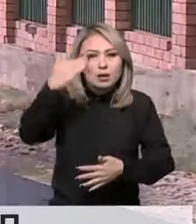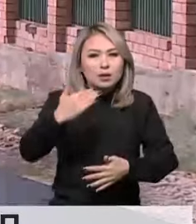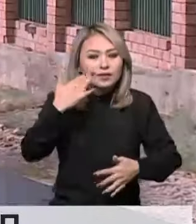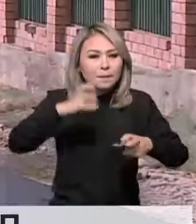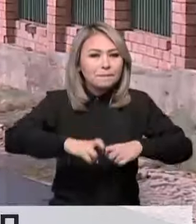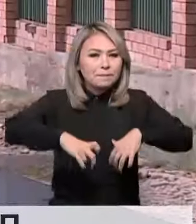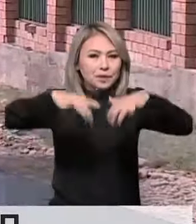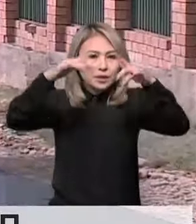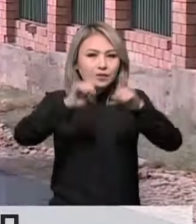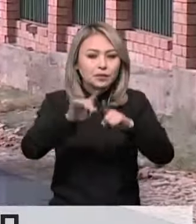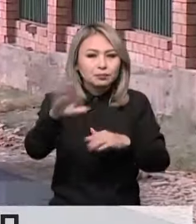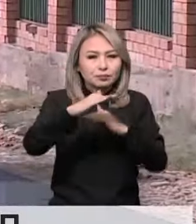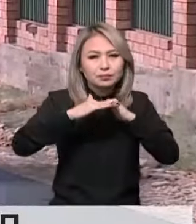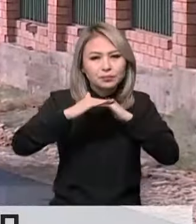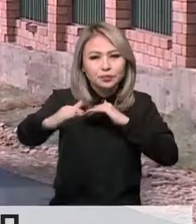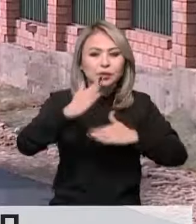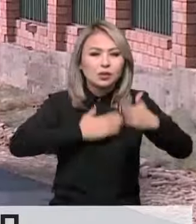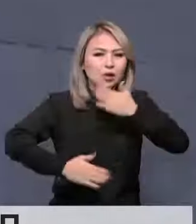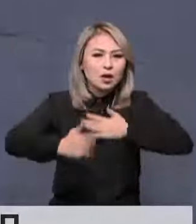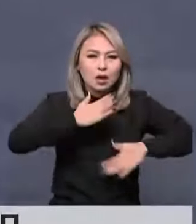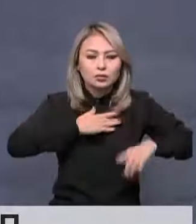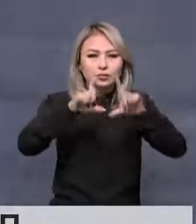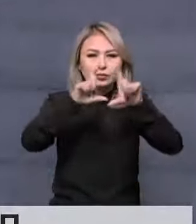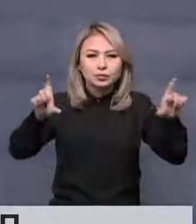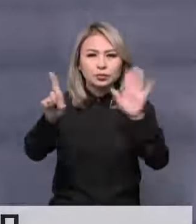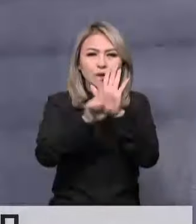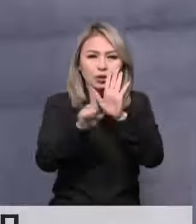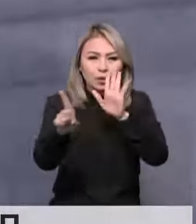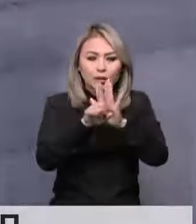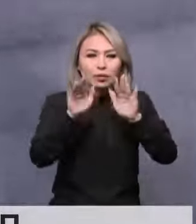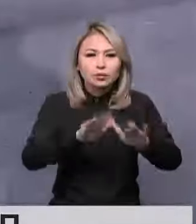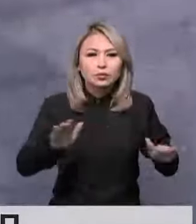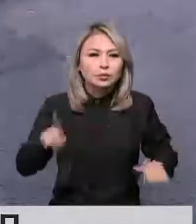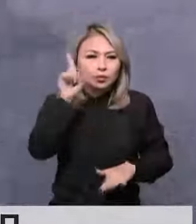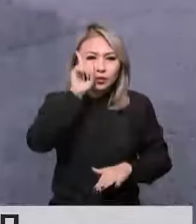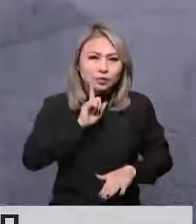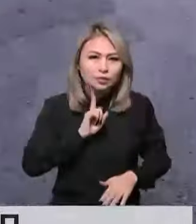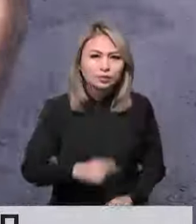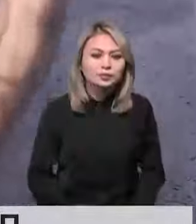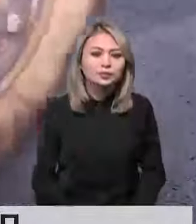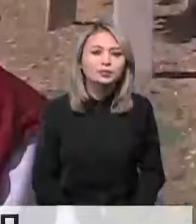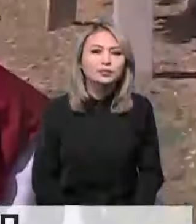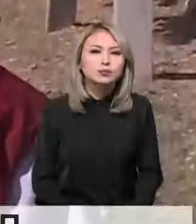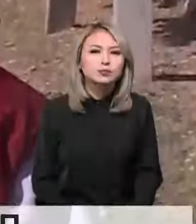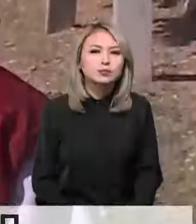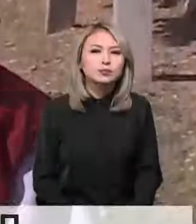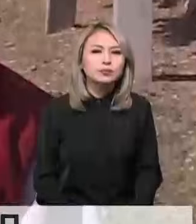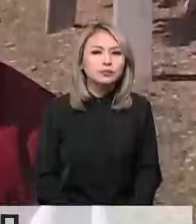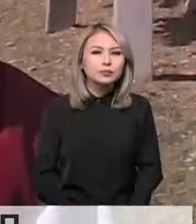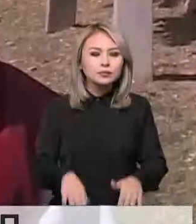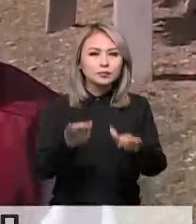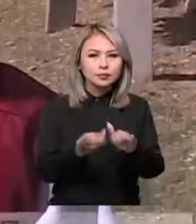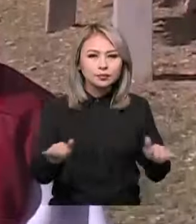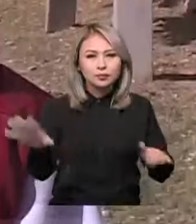дейді. Енді тақтайдай тек жолмен жүреміз. Әсіресе мектепке баратын немерелеріме жақсы болды деп қуанып отыр. Мына жерден балдарымыз